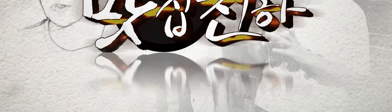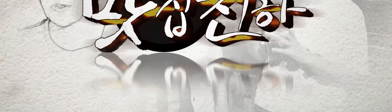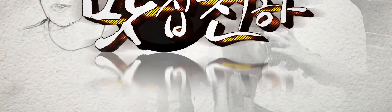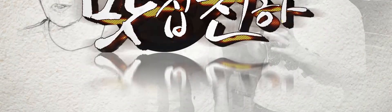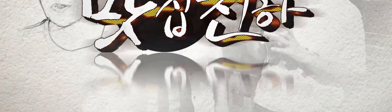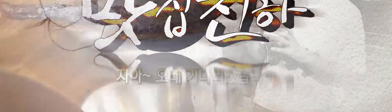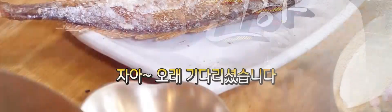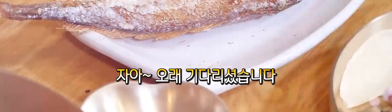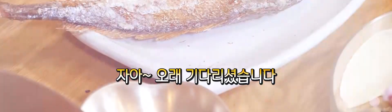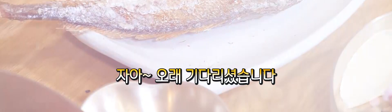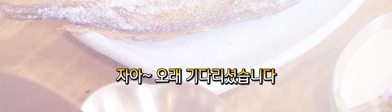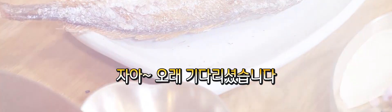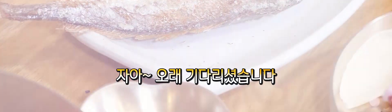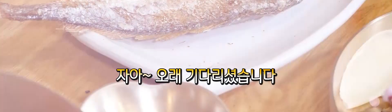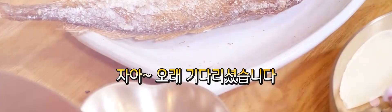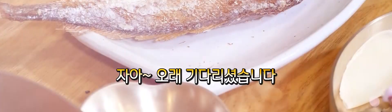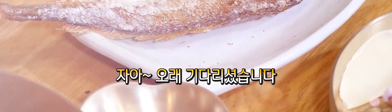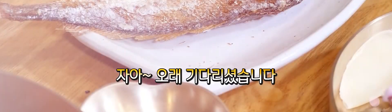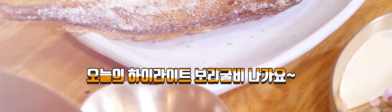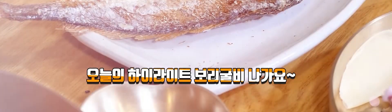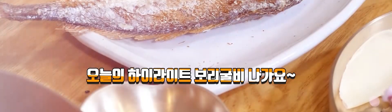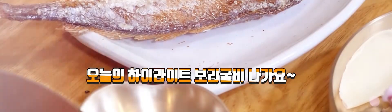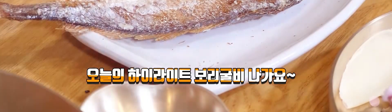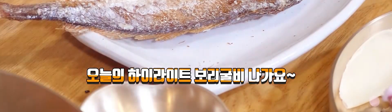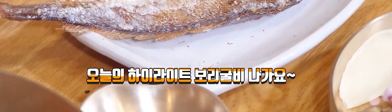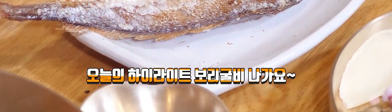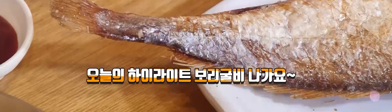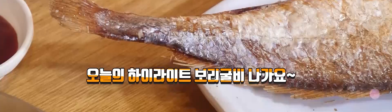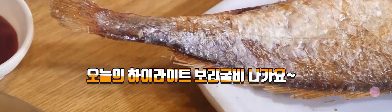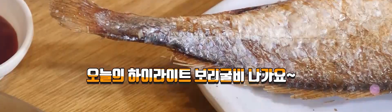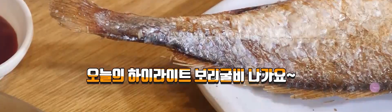으 으